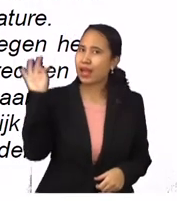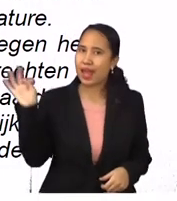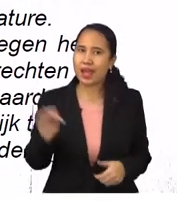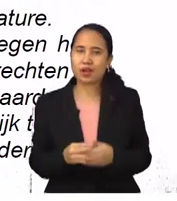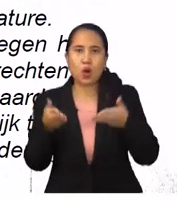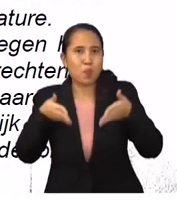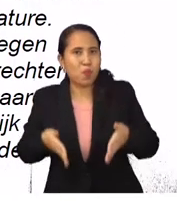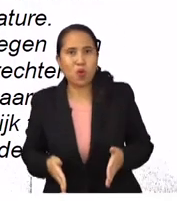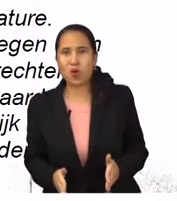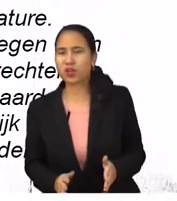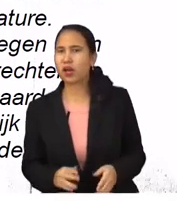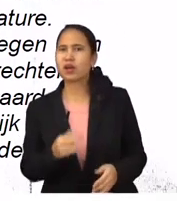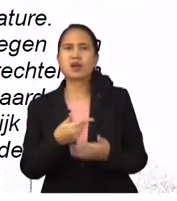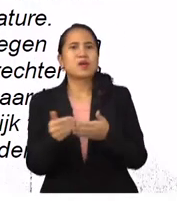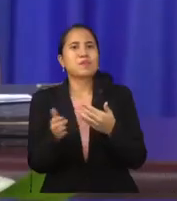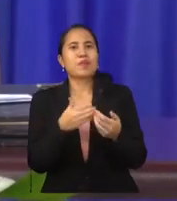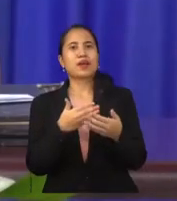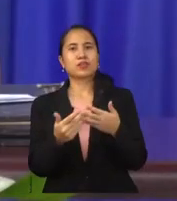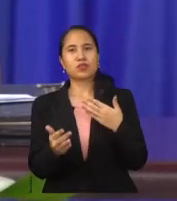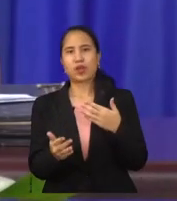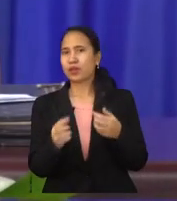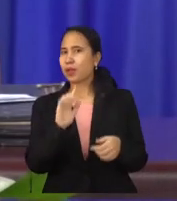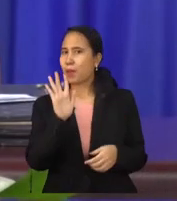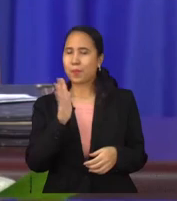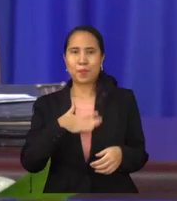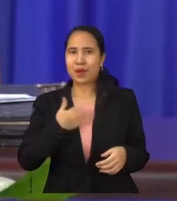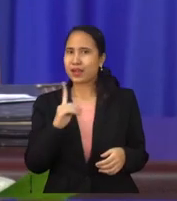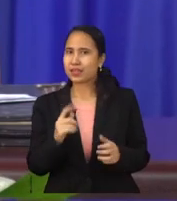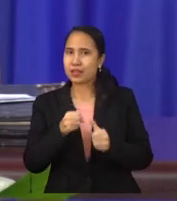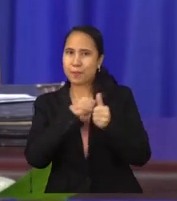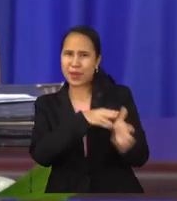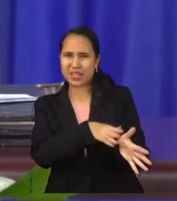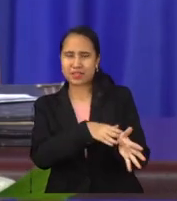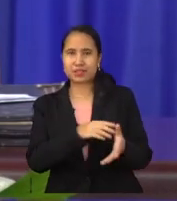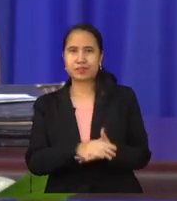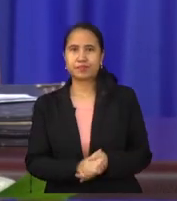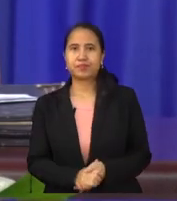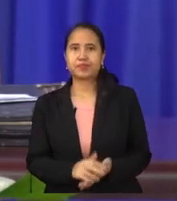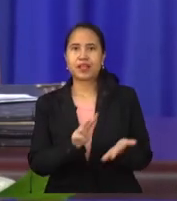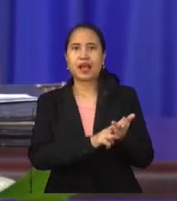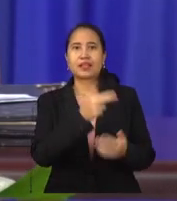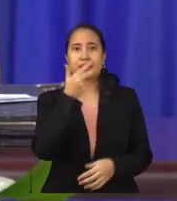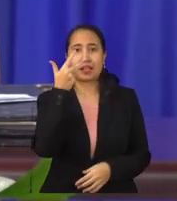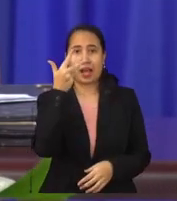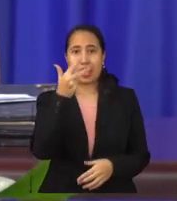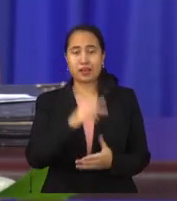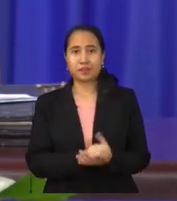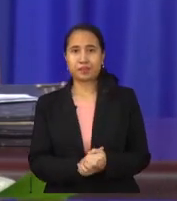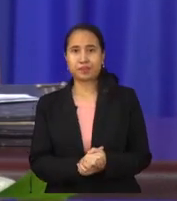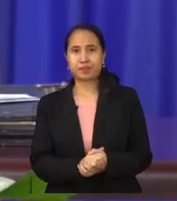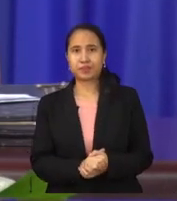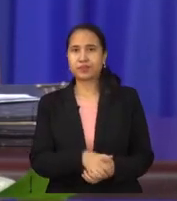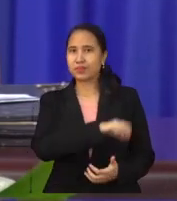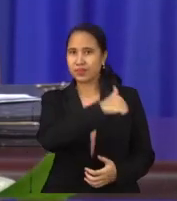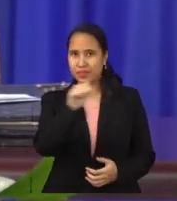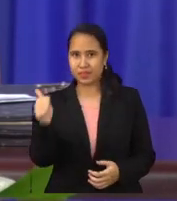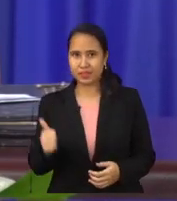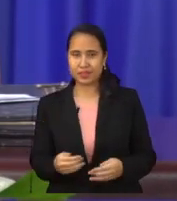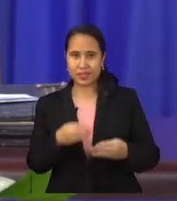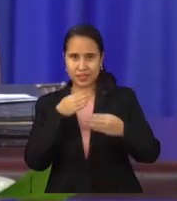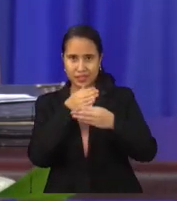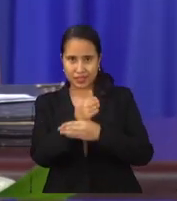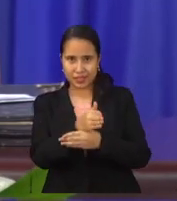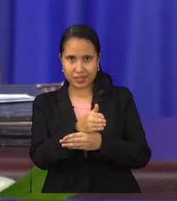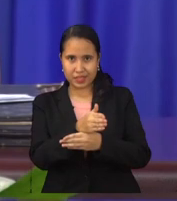enige andere maatschappelijke omstandigheid. Artikel 8. Een ieder heeft recht ter staving van de gegrondheid van